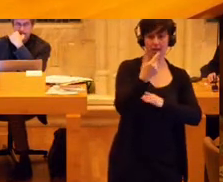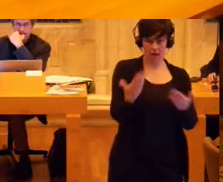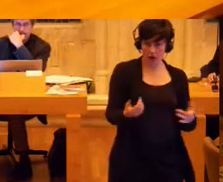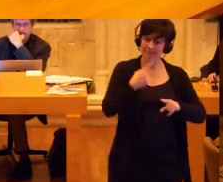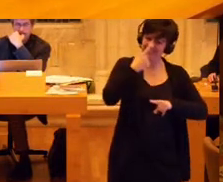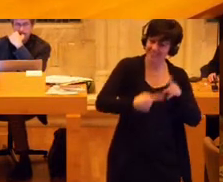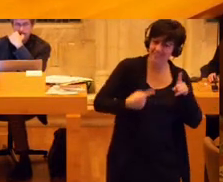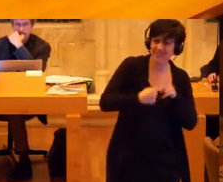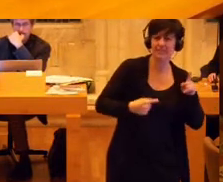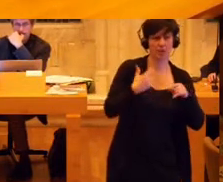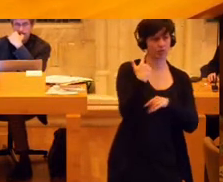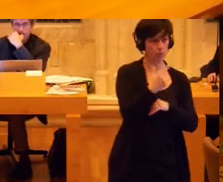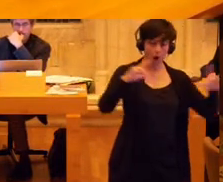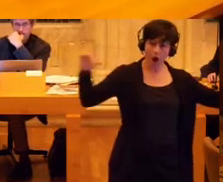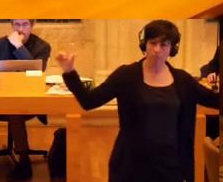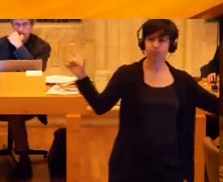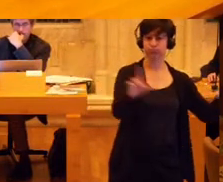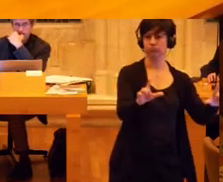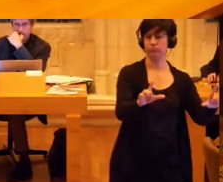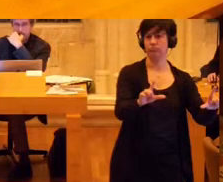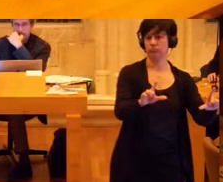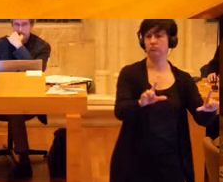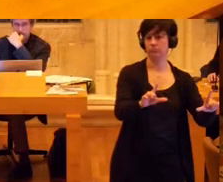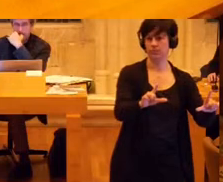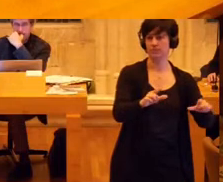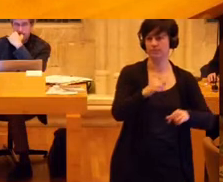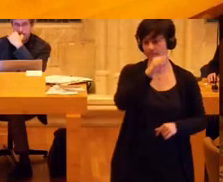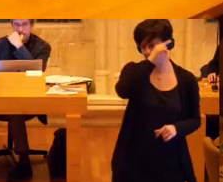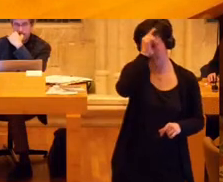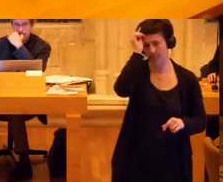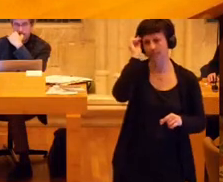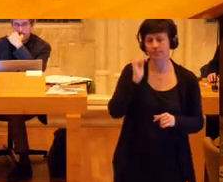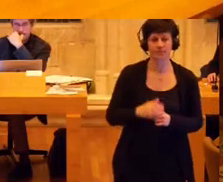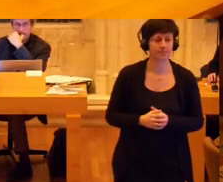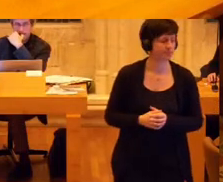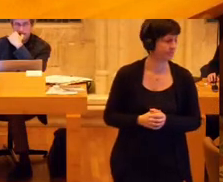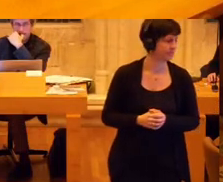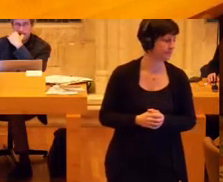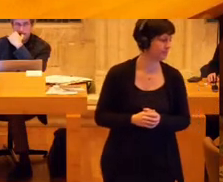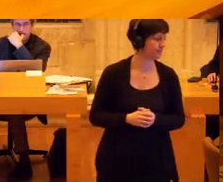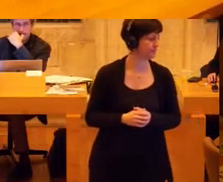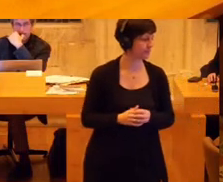la superficie des publicités qui sont autorisées.